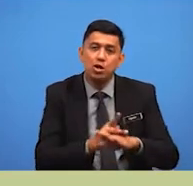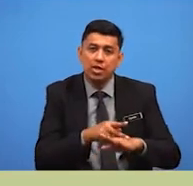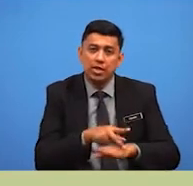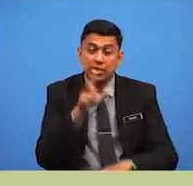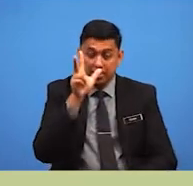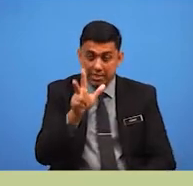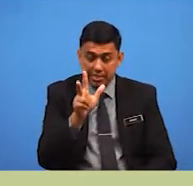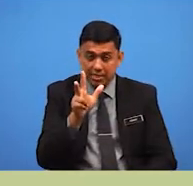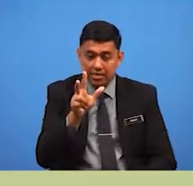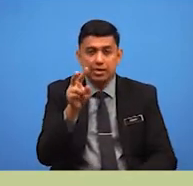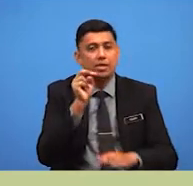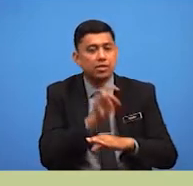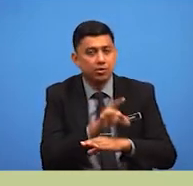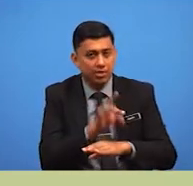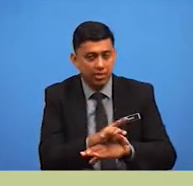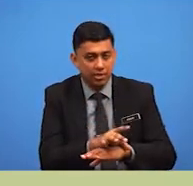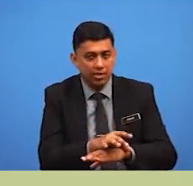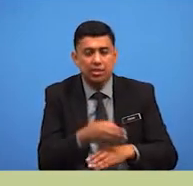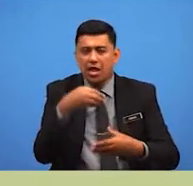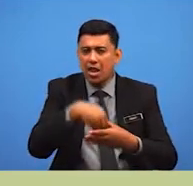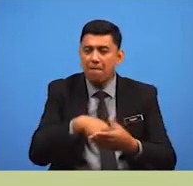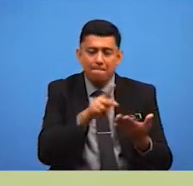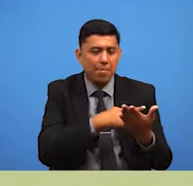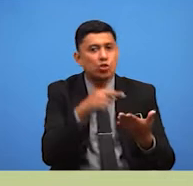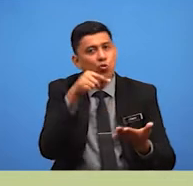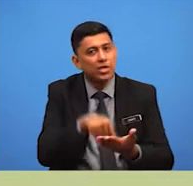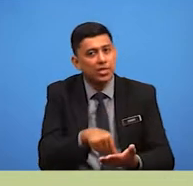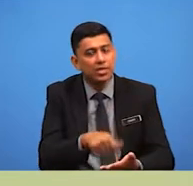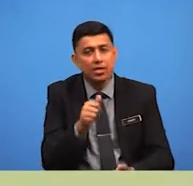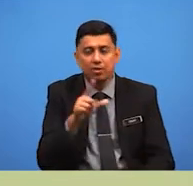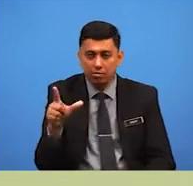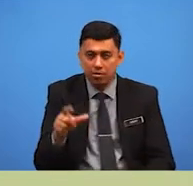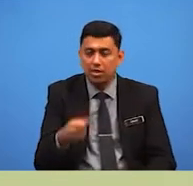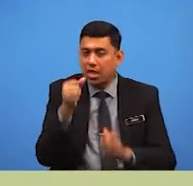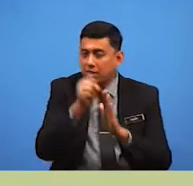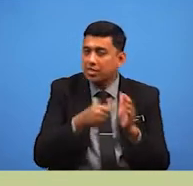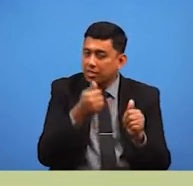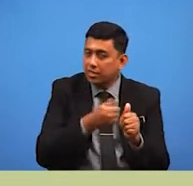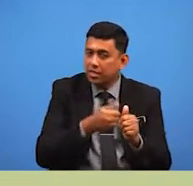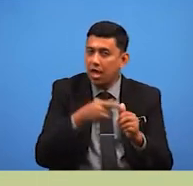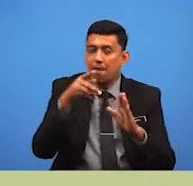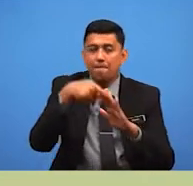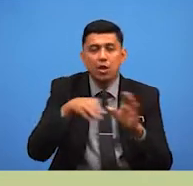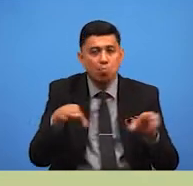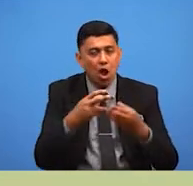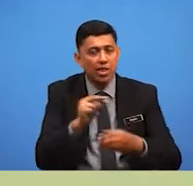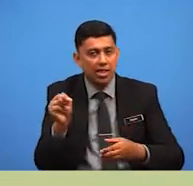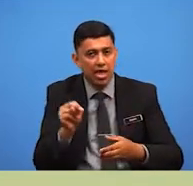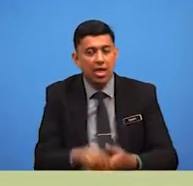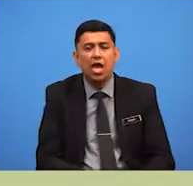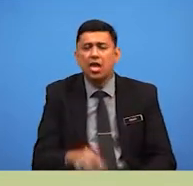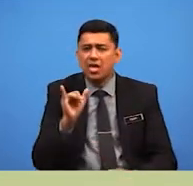Tiga nasihat yang terdapat dalam pantun ini ialah, setiap perbuatan dan tindakan